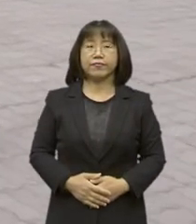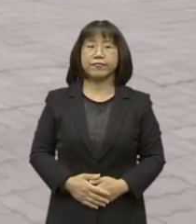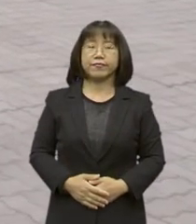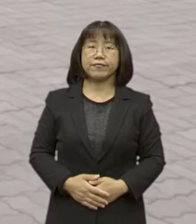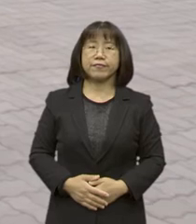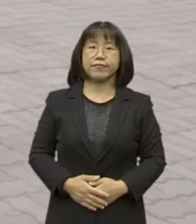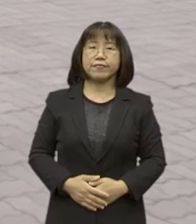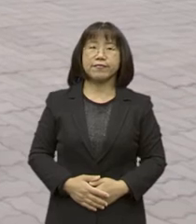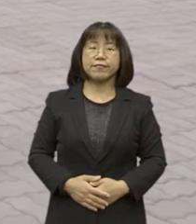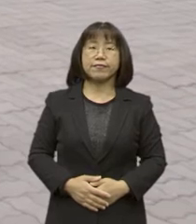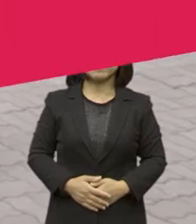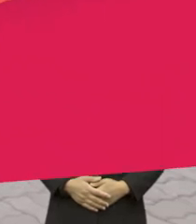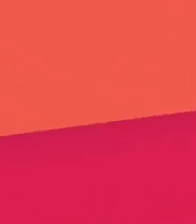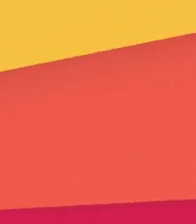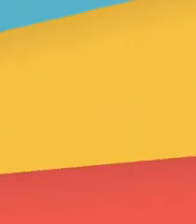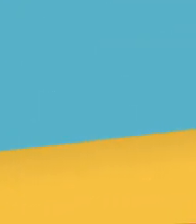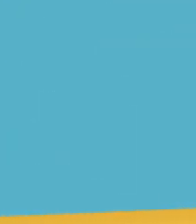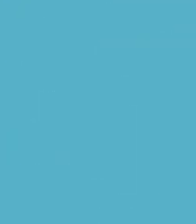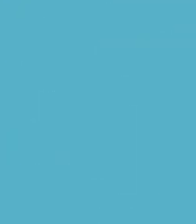계획입니다.